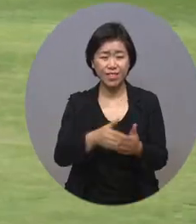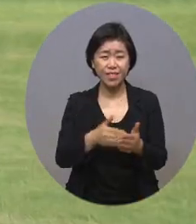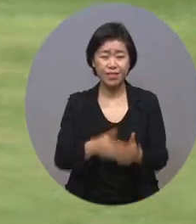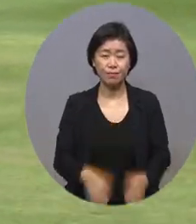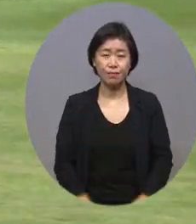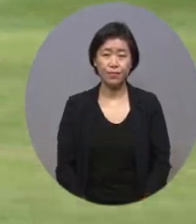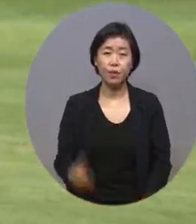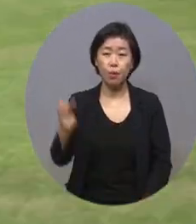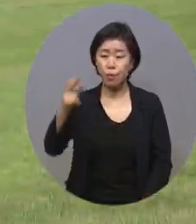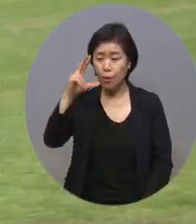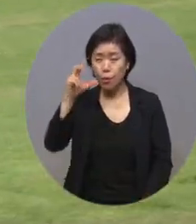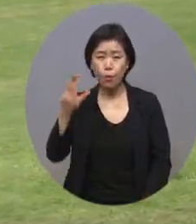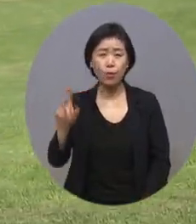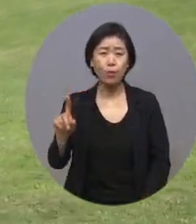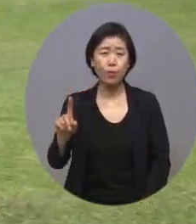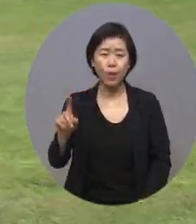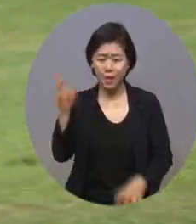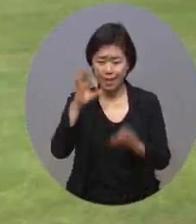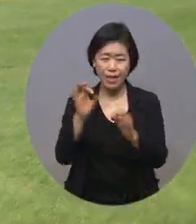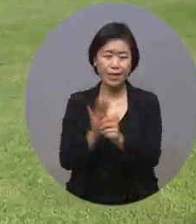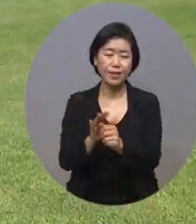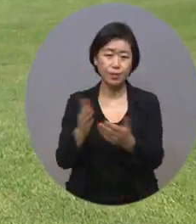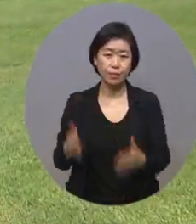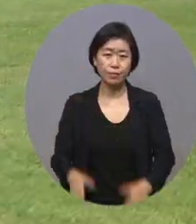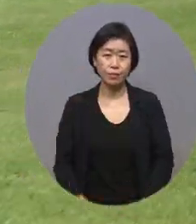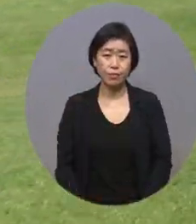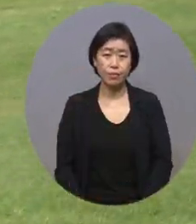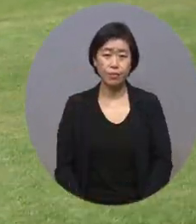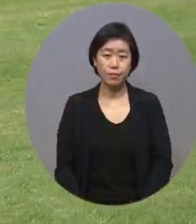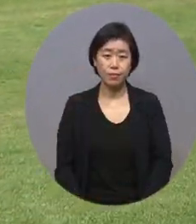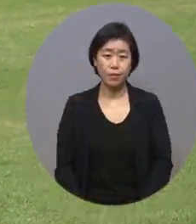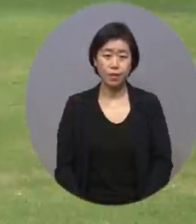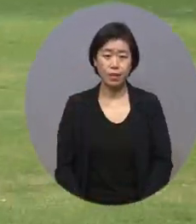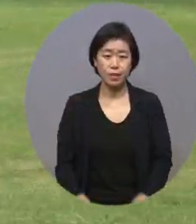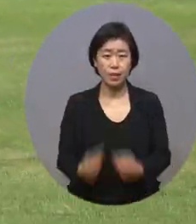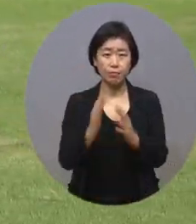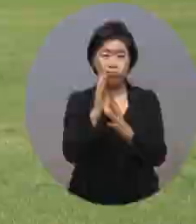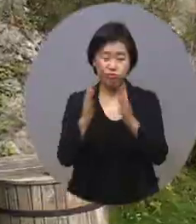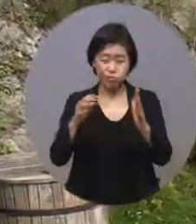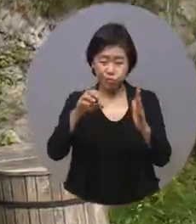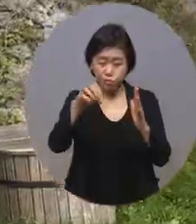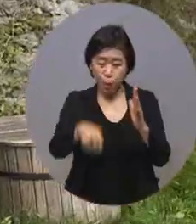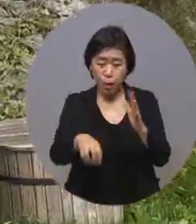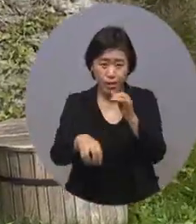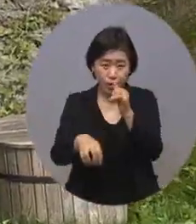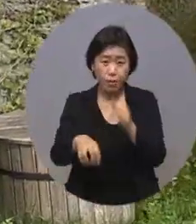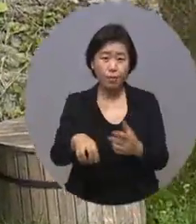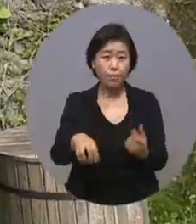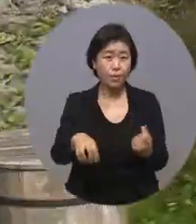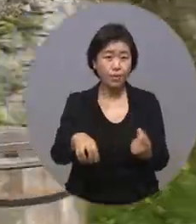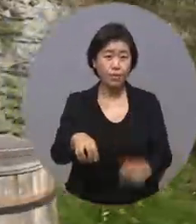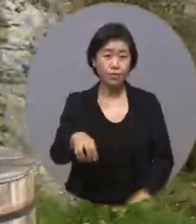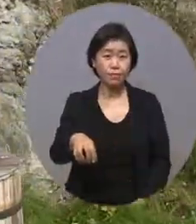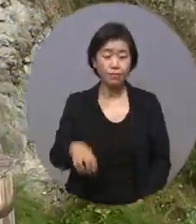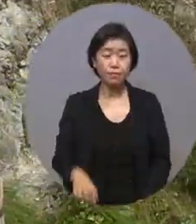찾아들어가자. 없어졌어? 발이 빠지지는 않았고 밑에 떨어진 것 같았는데. 혹시 저 위에 있는 거?